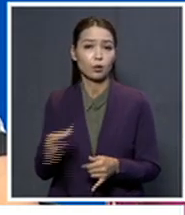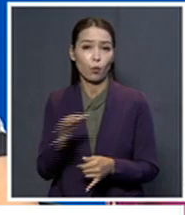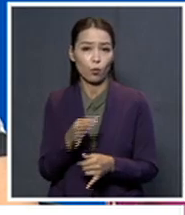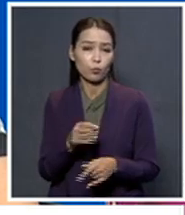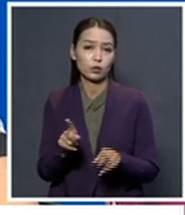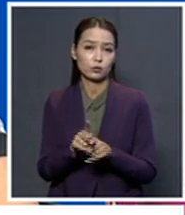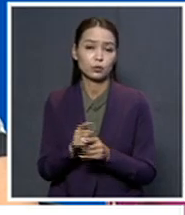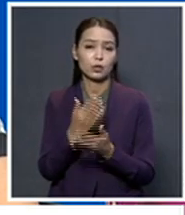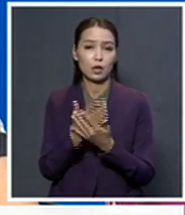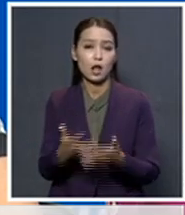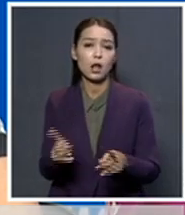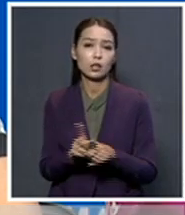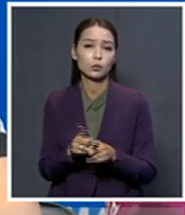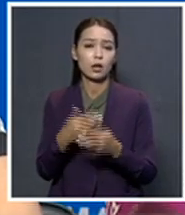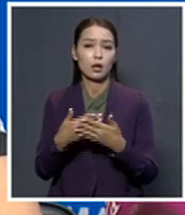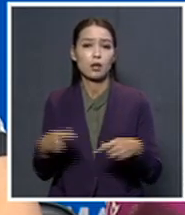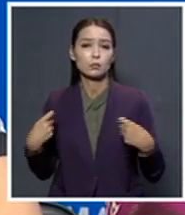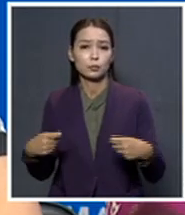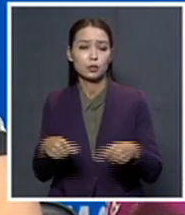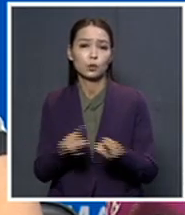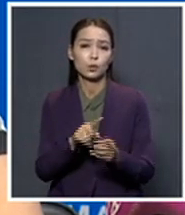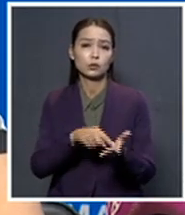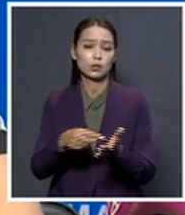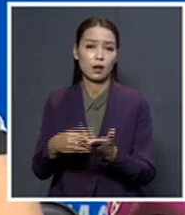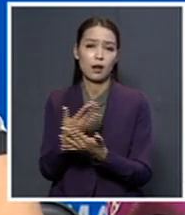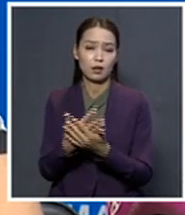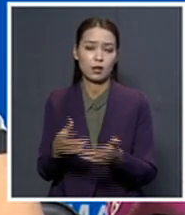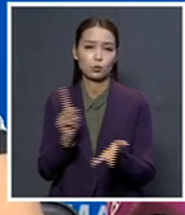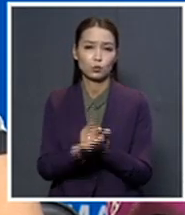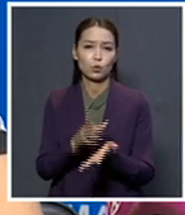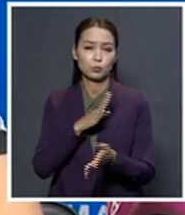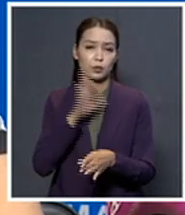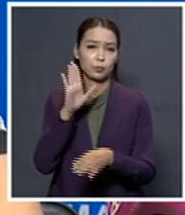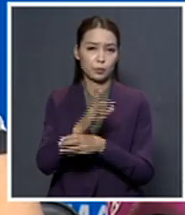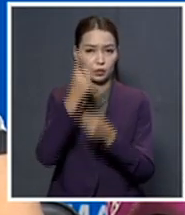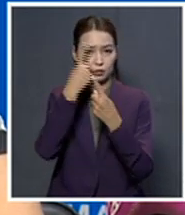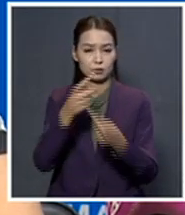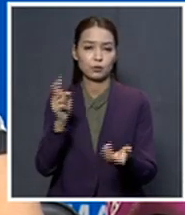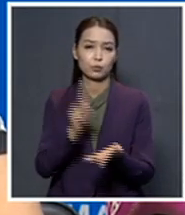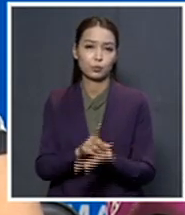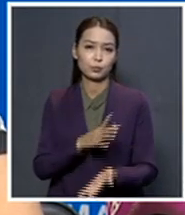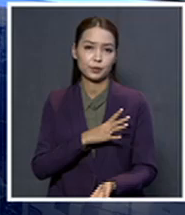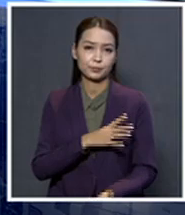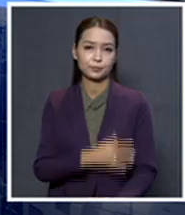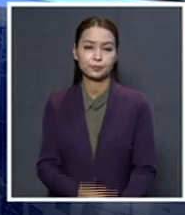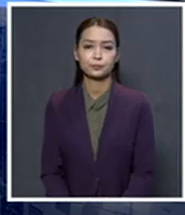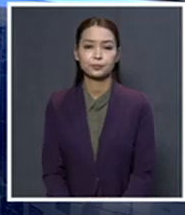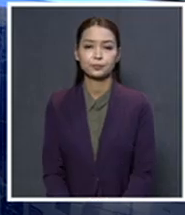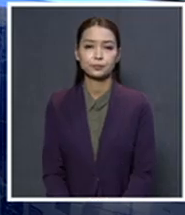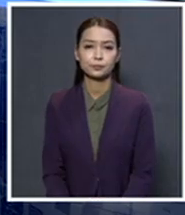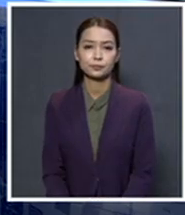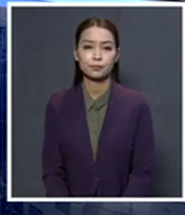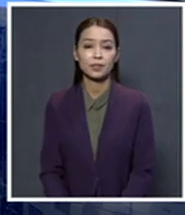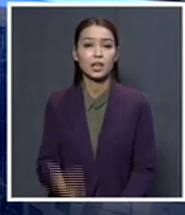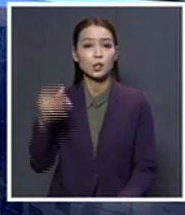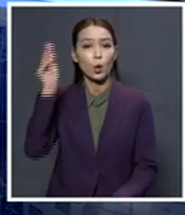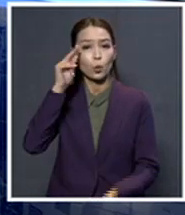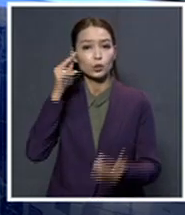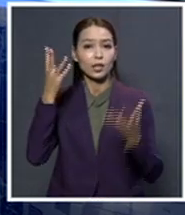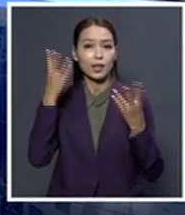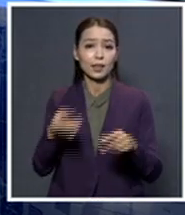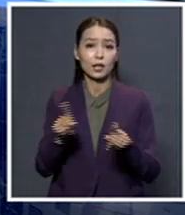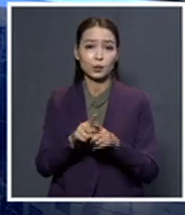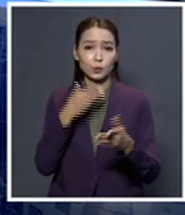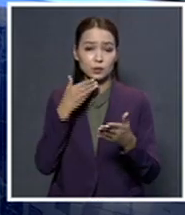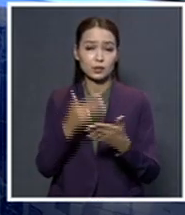шаруаларымен тауарларды тікелей сауда орындарына жеткізу туралы келіссөздер жүргізіп жатырмыз. Білім күні қарсаңында